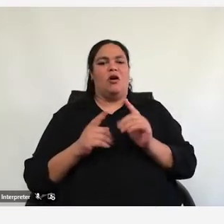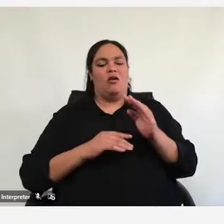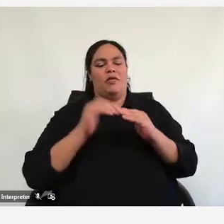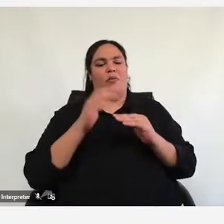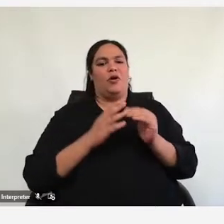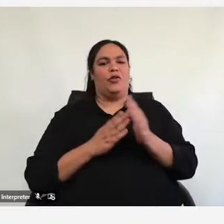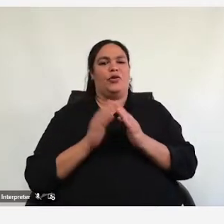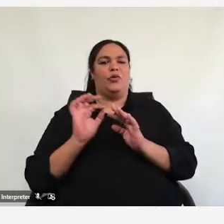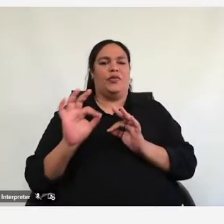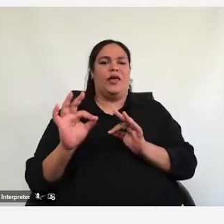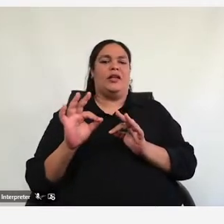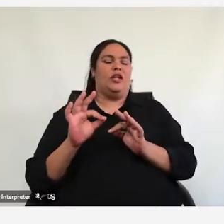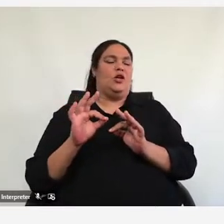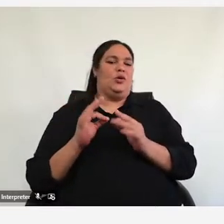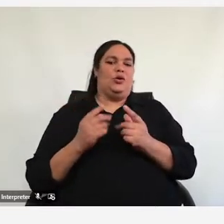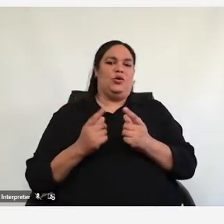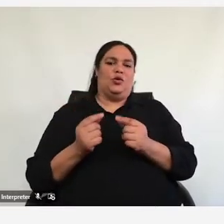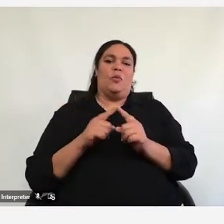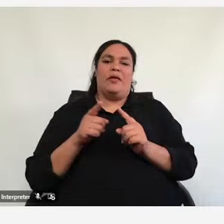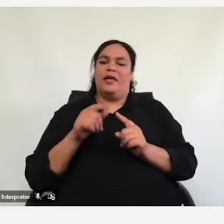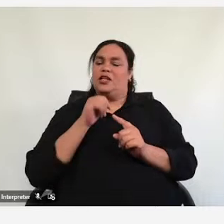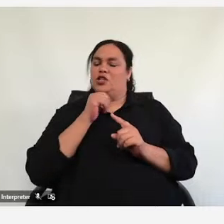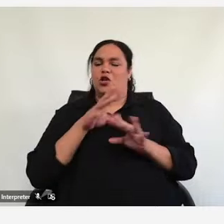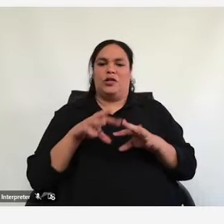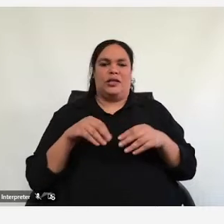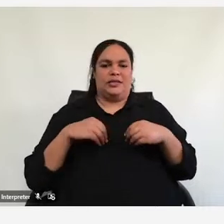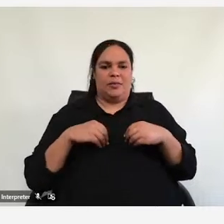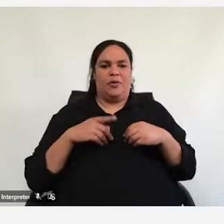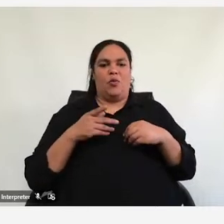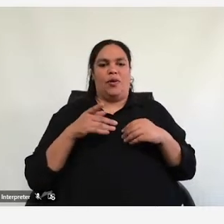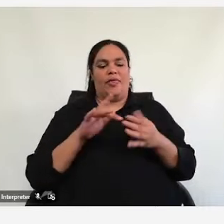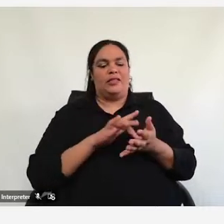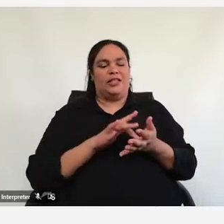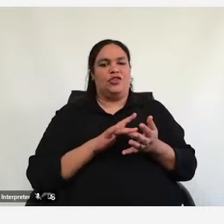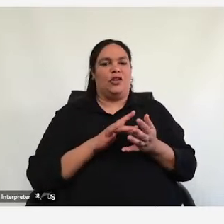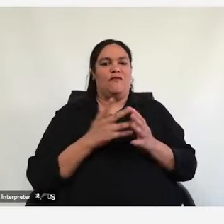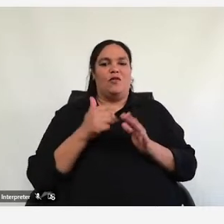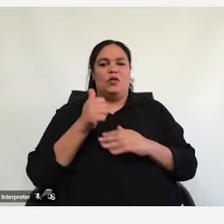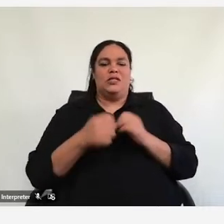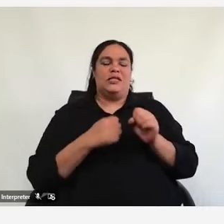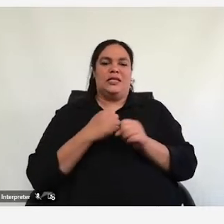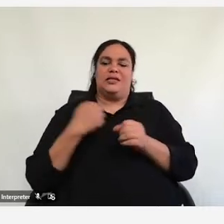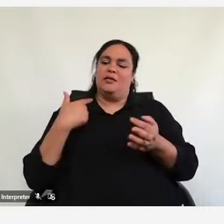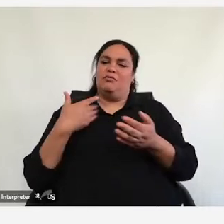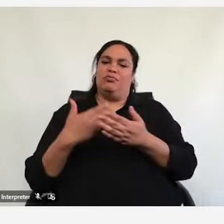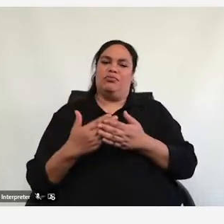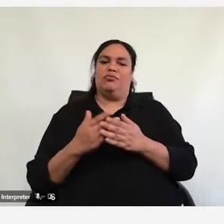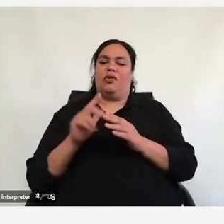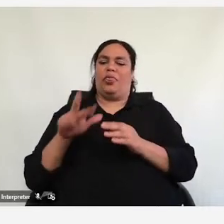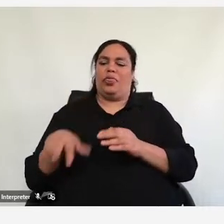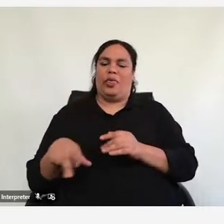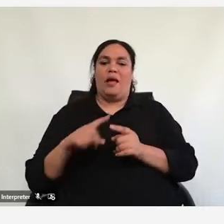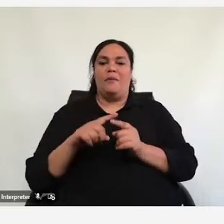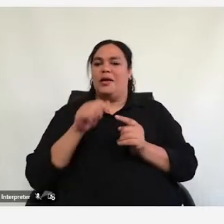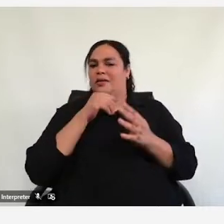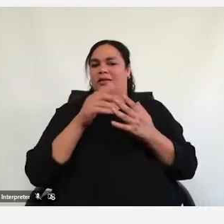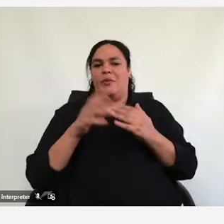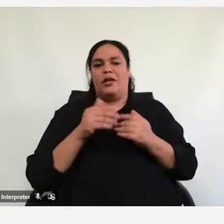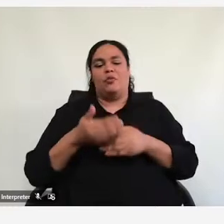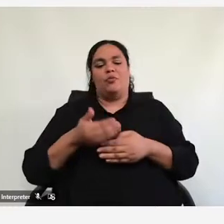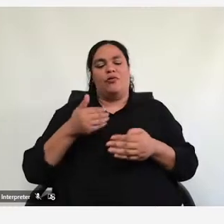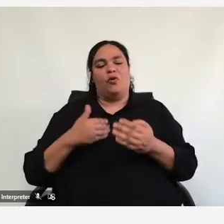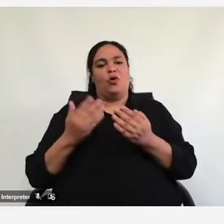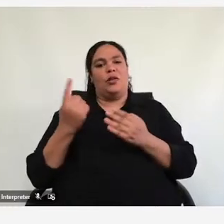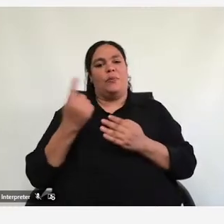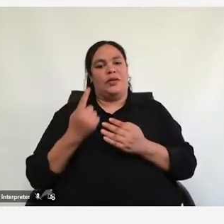risiko loop om in te stort. Dit is onaanvaarbaar dat die situasie vir 6 jaar afgeskeep word. Ten spyte van die vorige skool wat